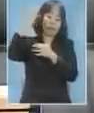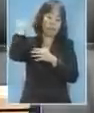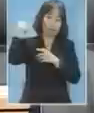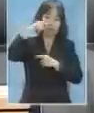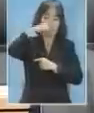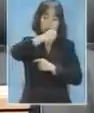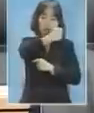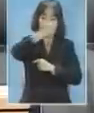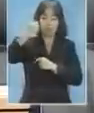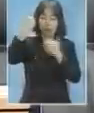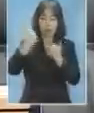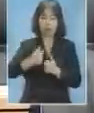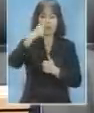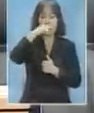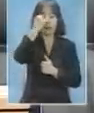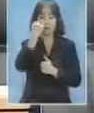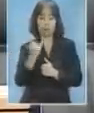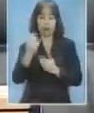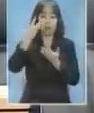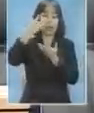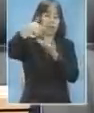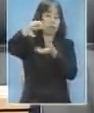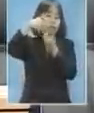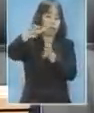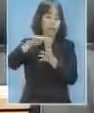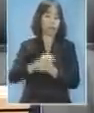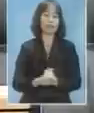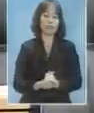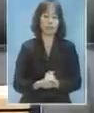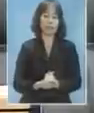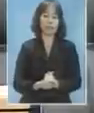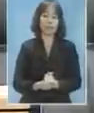อบ 20-30 ปีผมเรียนท่านประธานว่า